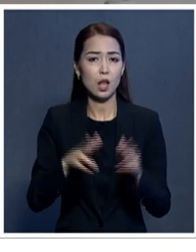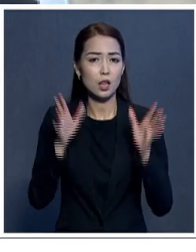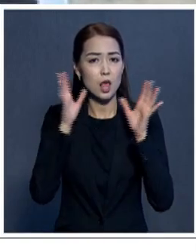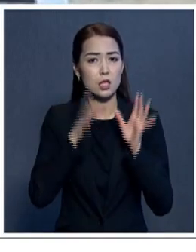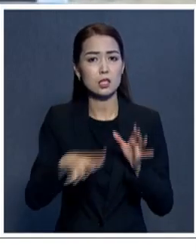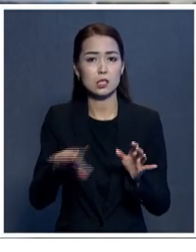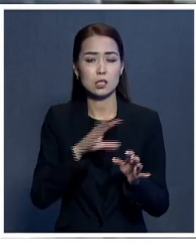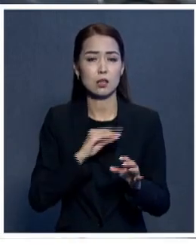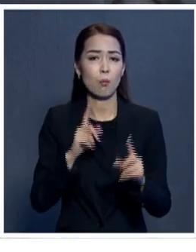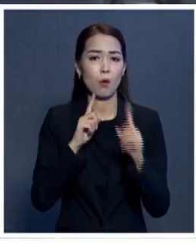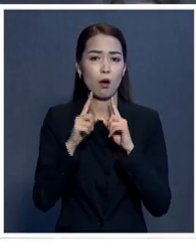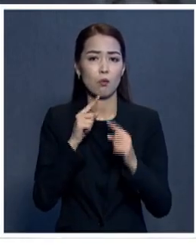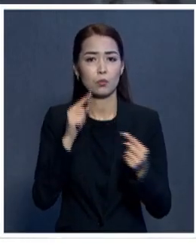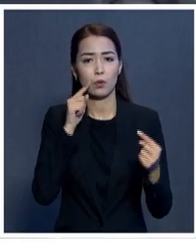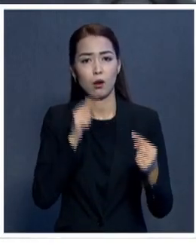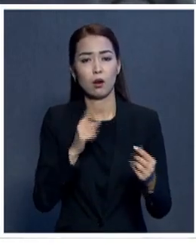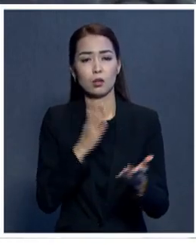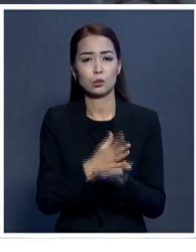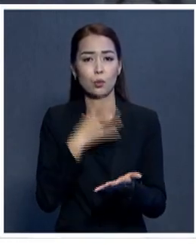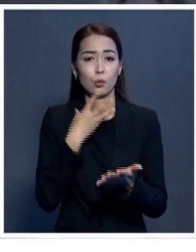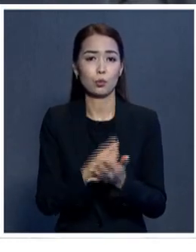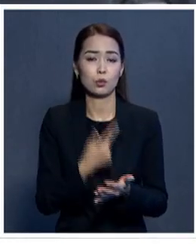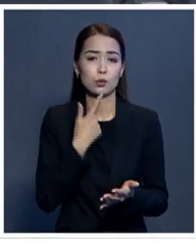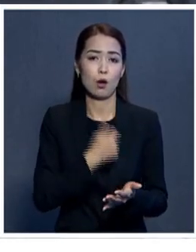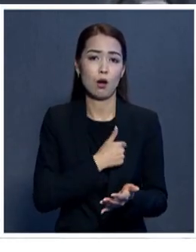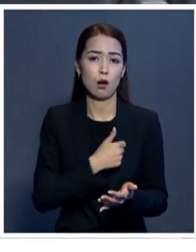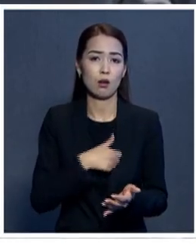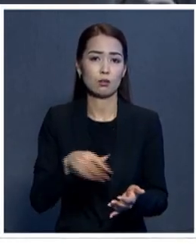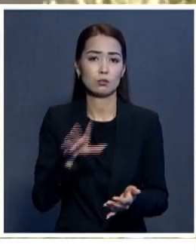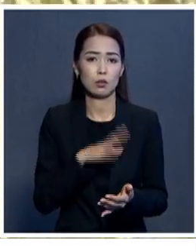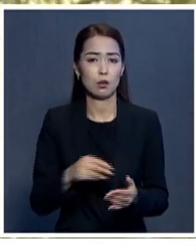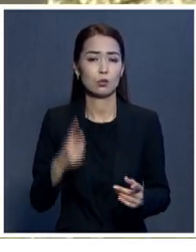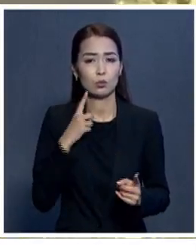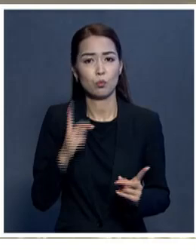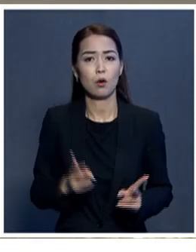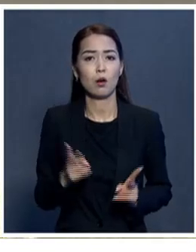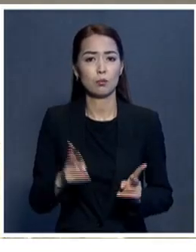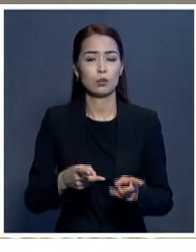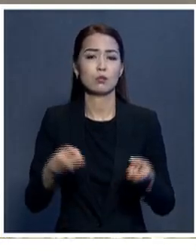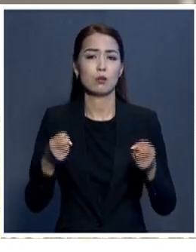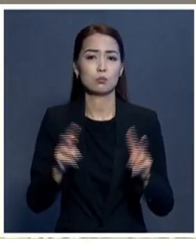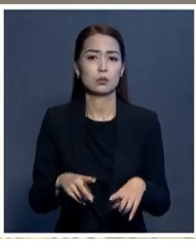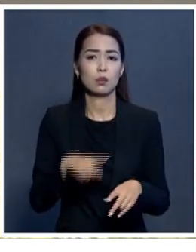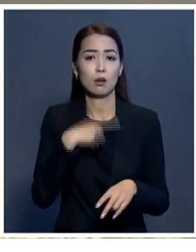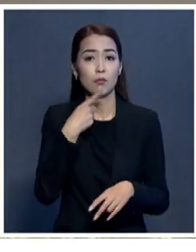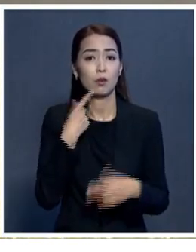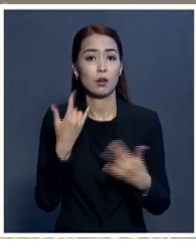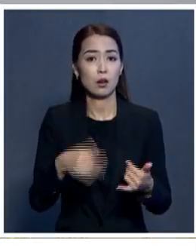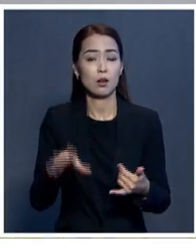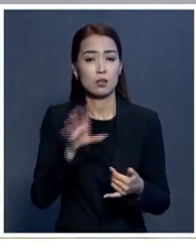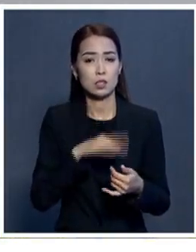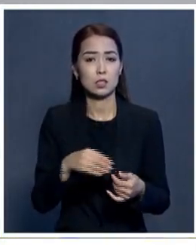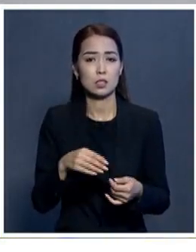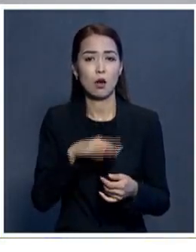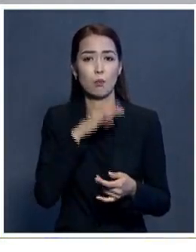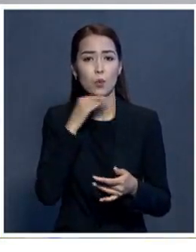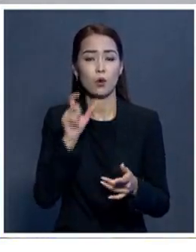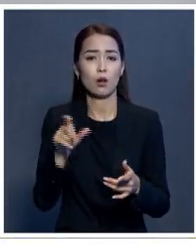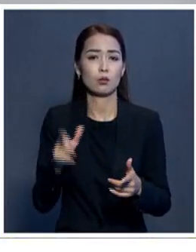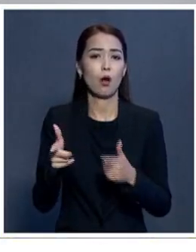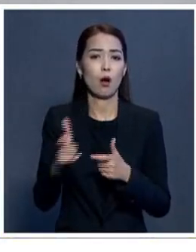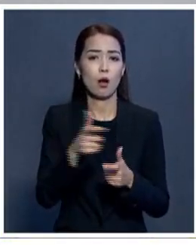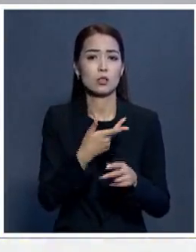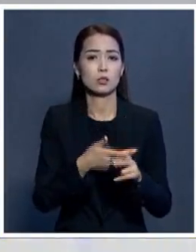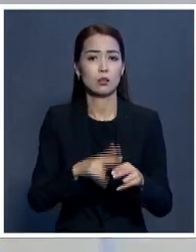исламшылдармен сывайлас деп айыптап, өз әрекетін контртеррористік операция деп атап отыр. Дегенмен, үкімет оның шабуылын мемлекеттік